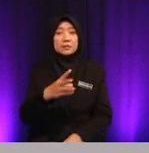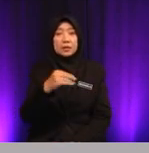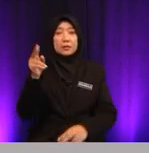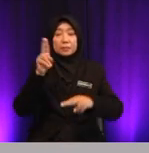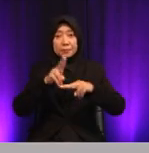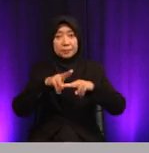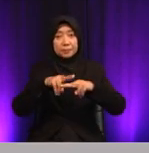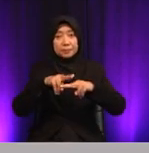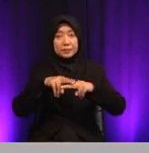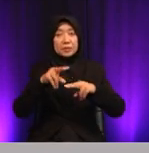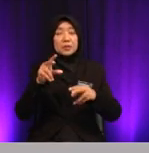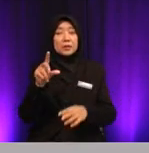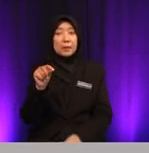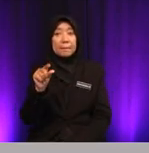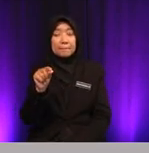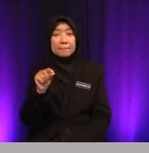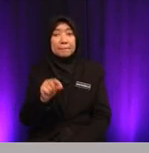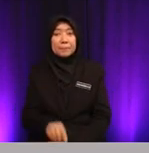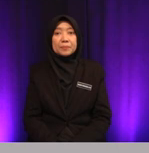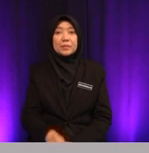adalah dari pokok